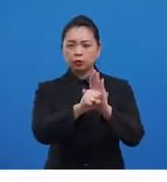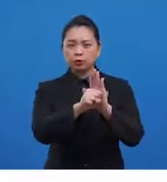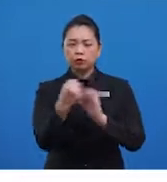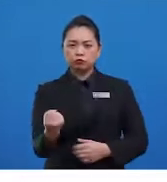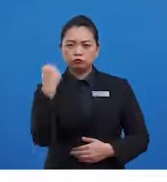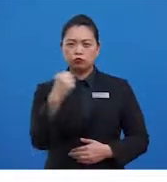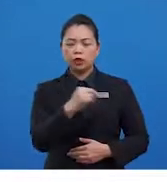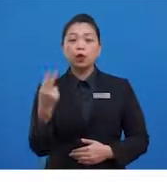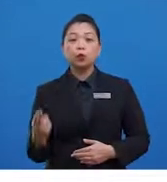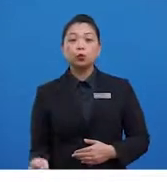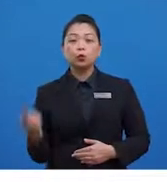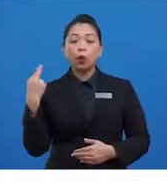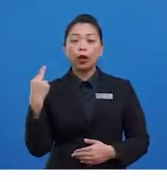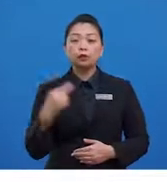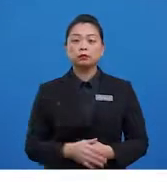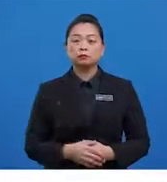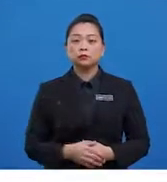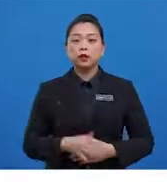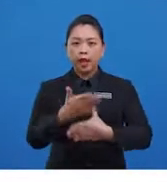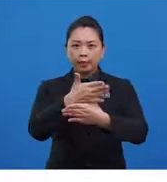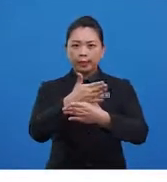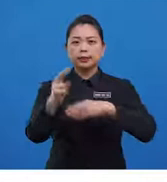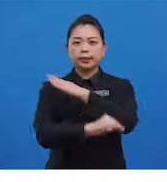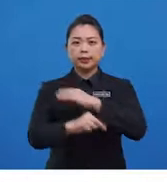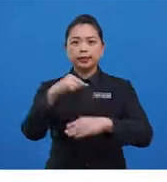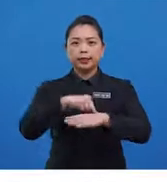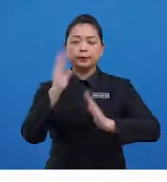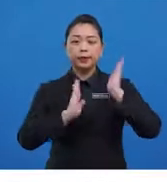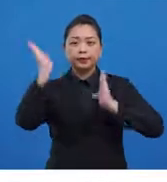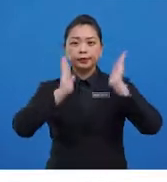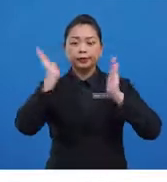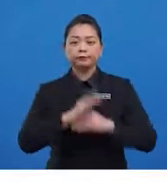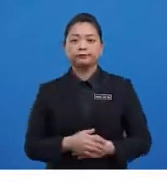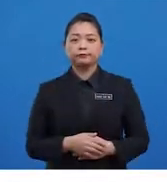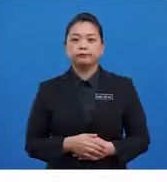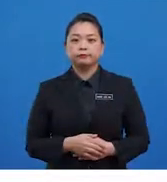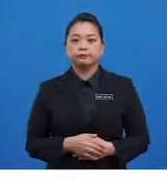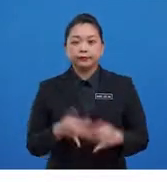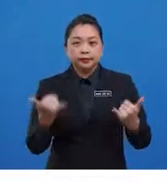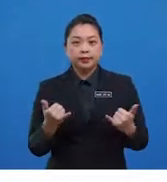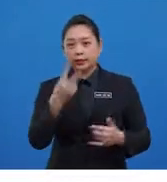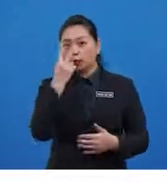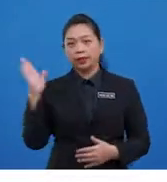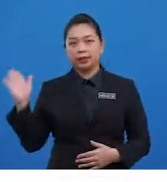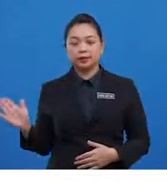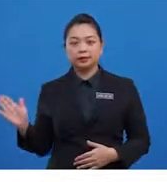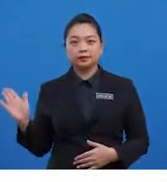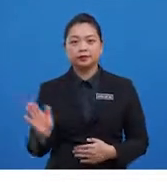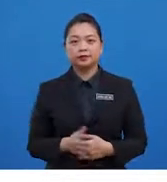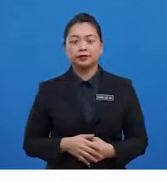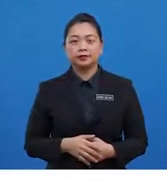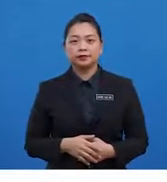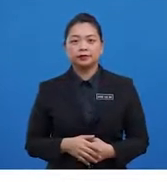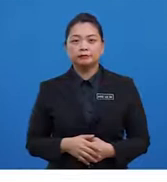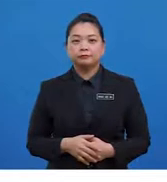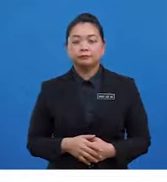keutuhan serta kesepaduan antara negeri di Malaysia. Seterusnya ialah cogan agama. Cogan